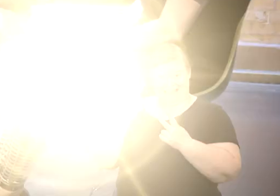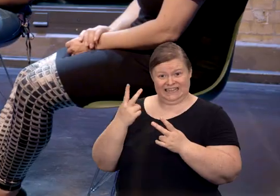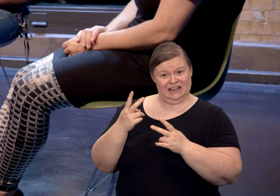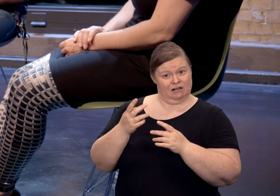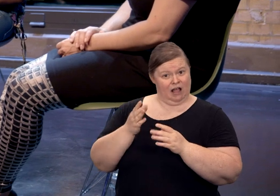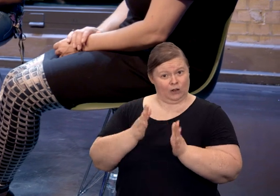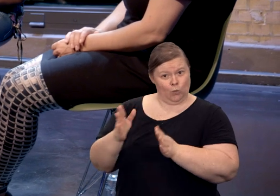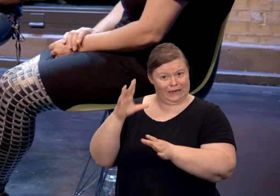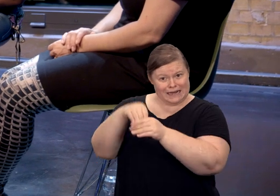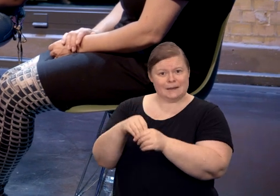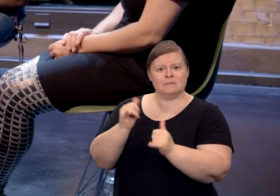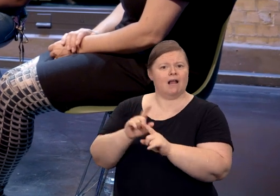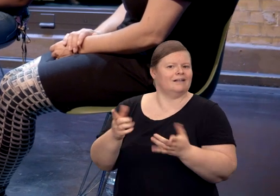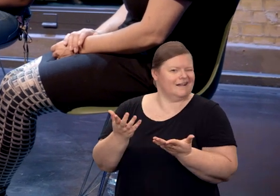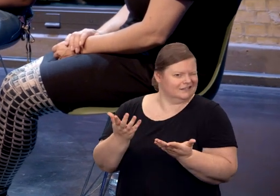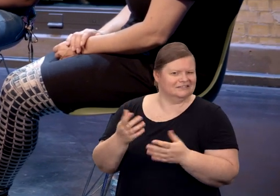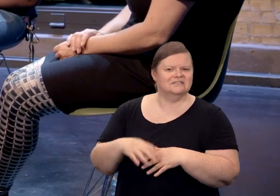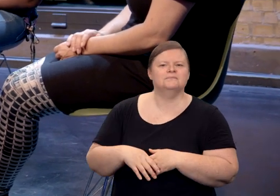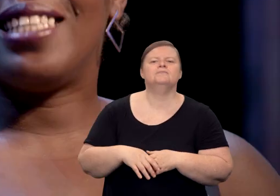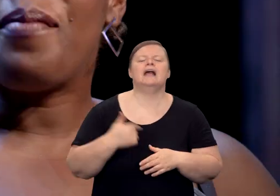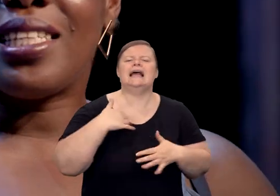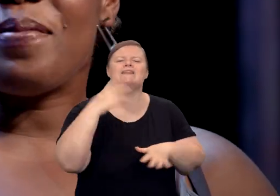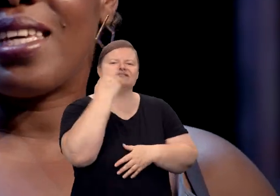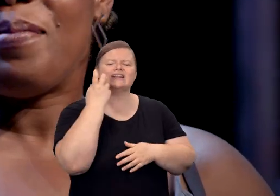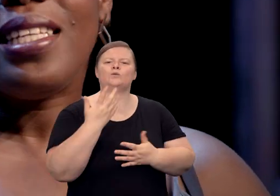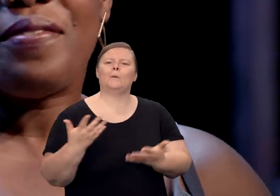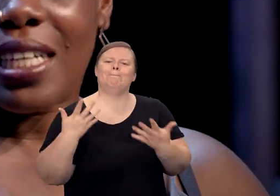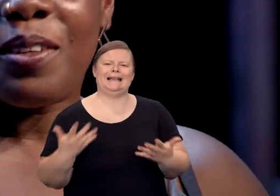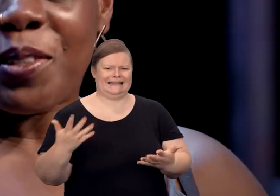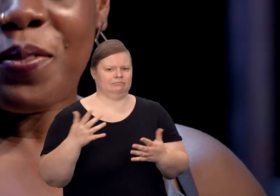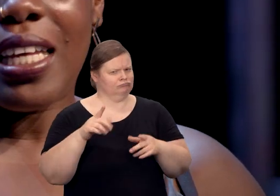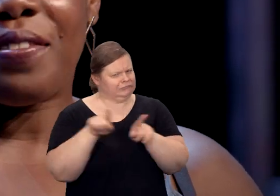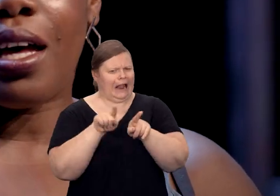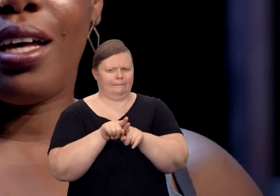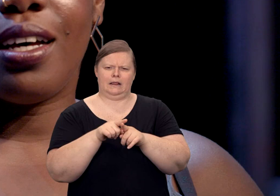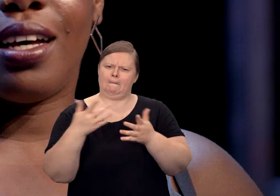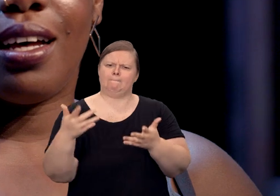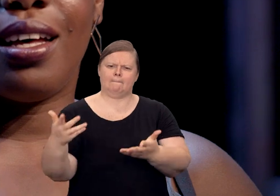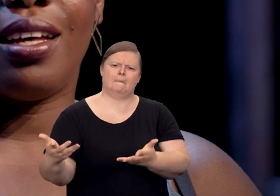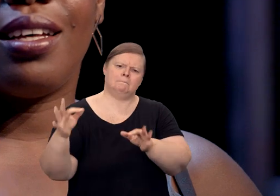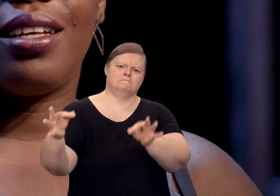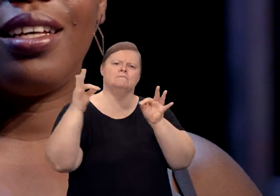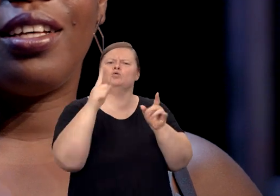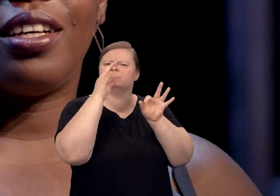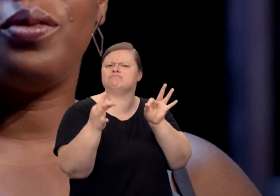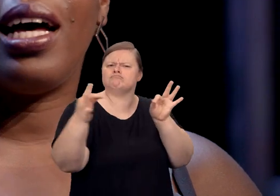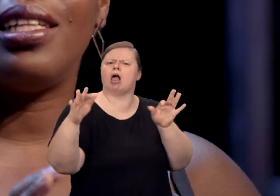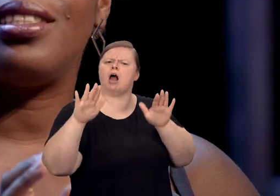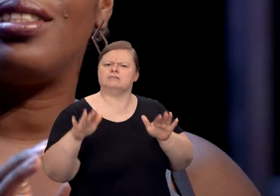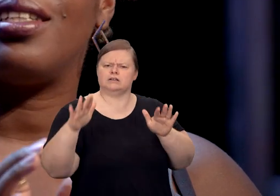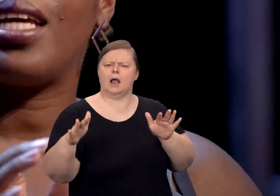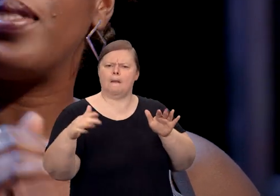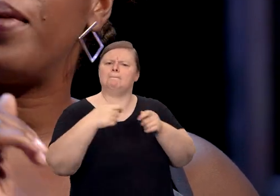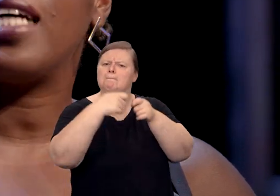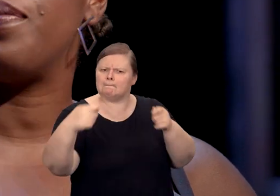hält. Ich habe versucht, gar nicht so lange her, da habe ich nämlich ein Beat einfach genau so, wie er war, nur